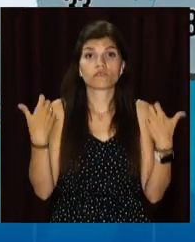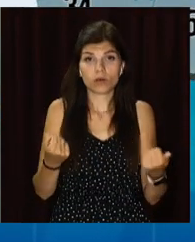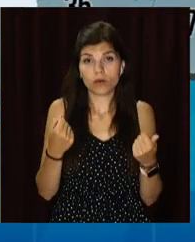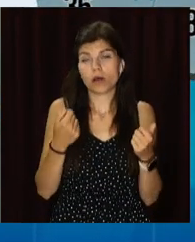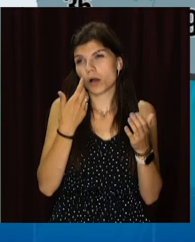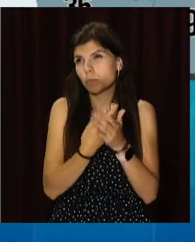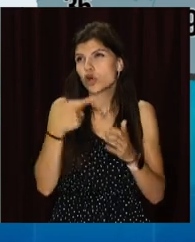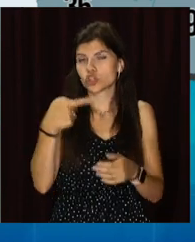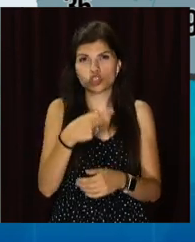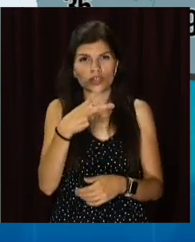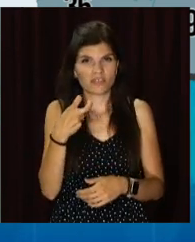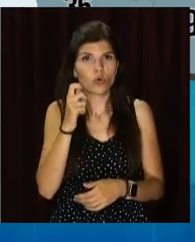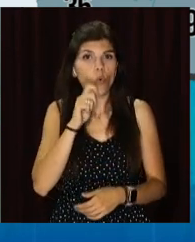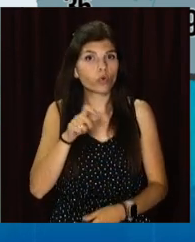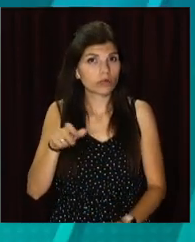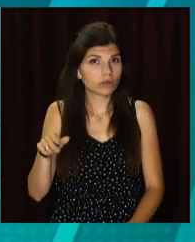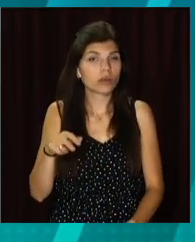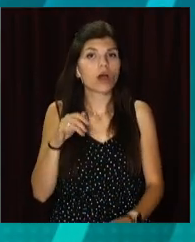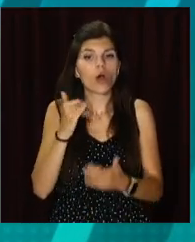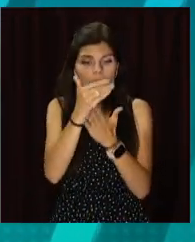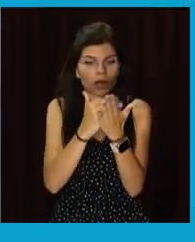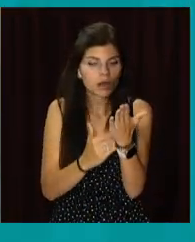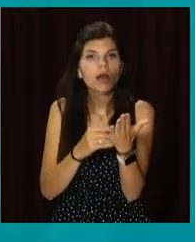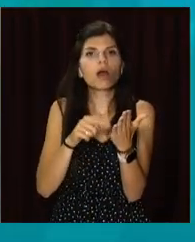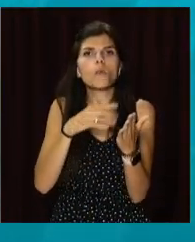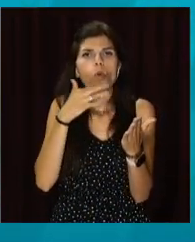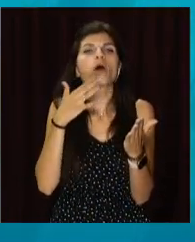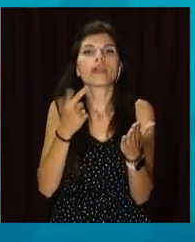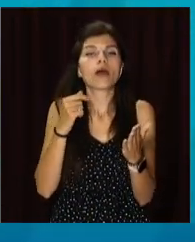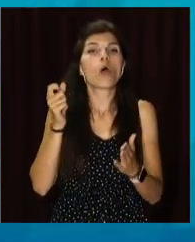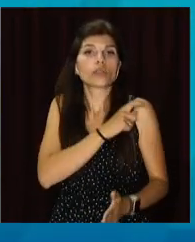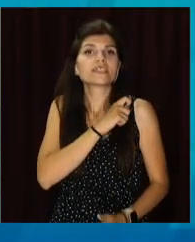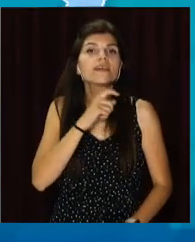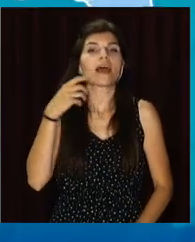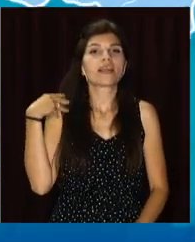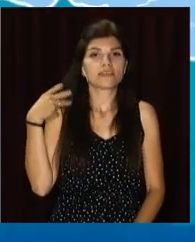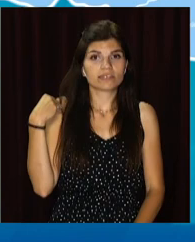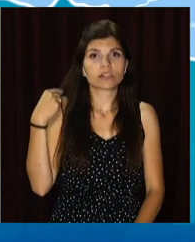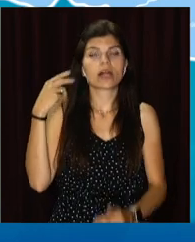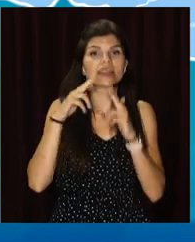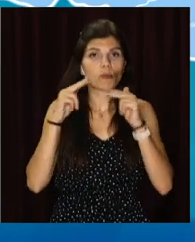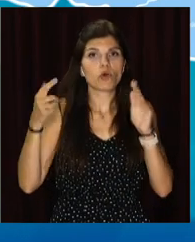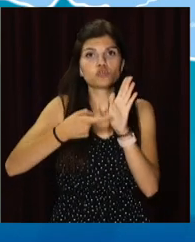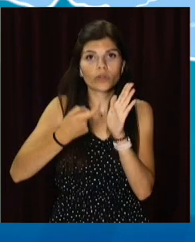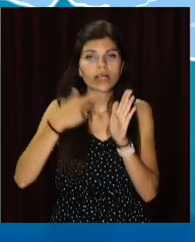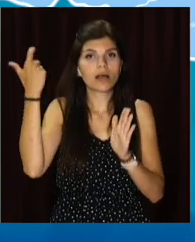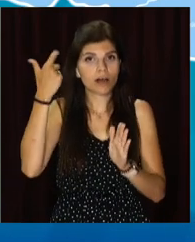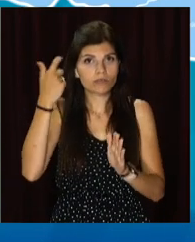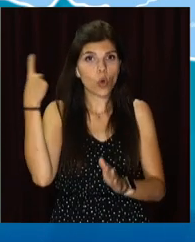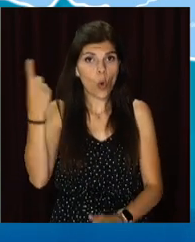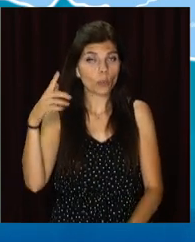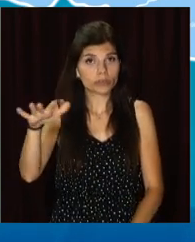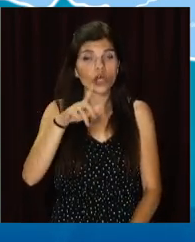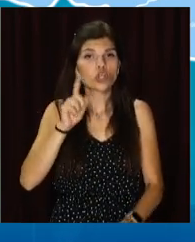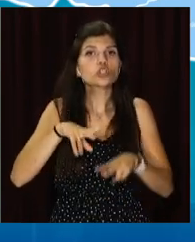недугу майже 1200 українців. У списку антилідерів – Одеська, Львівська, Донецька, Дніпропетровська, Харківська